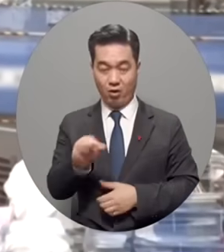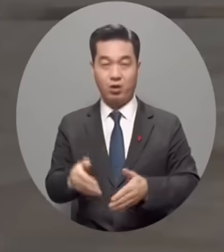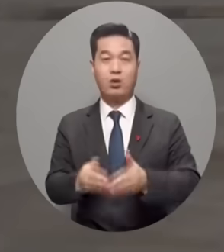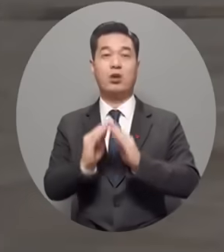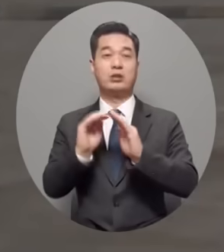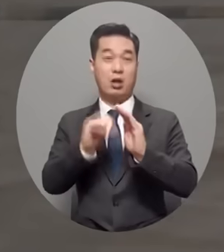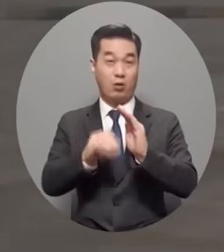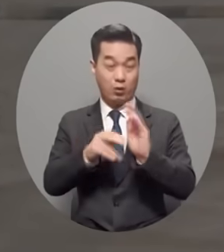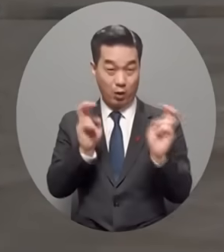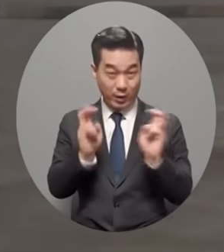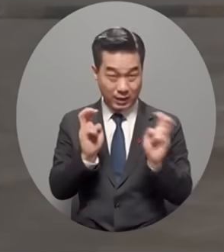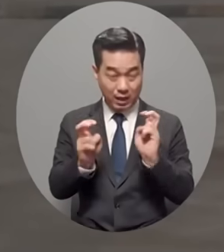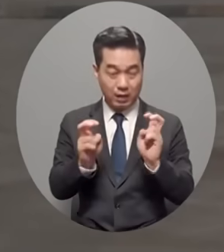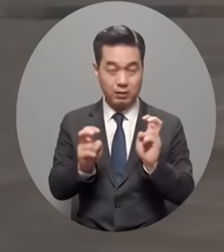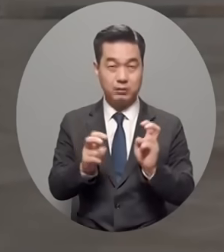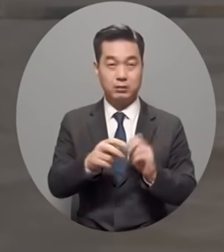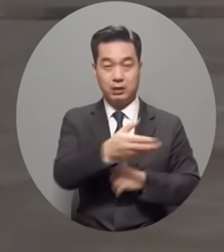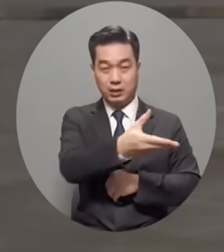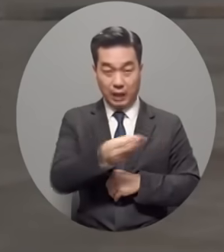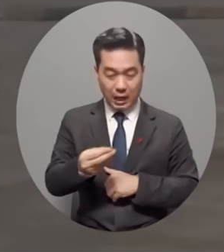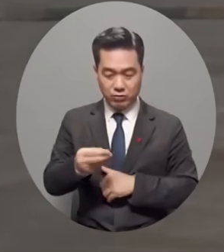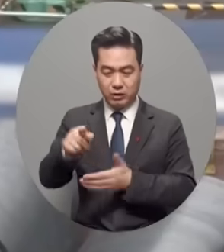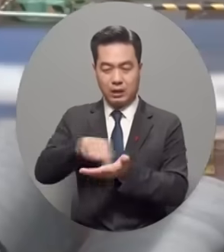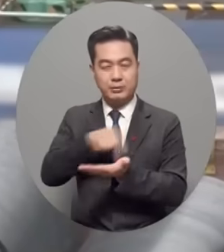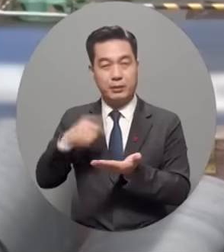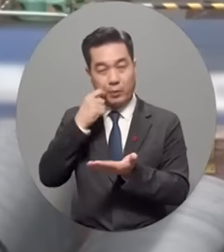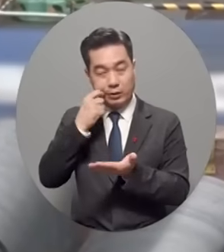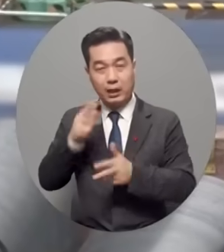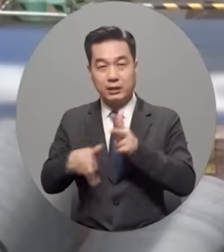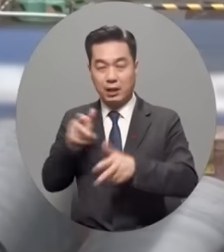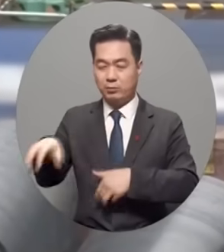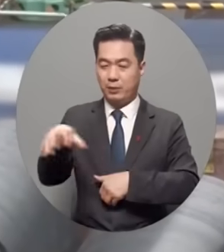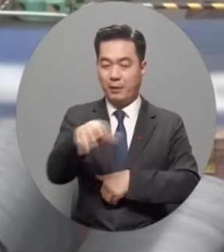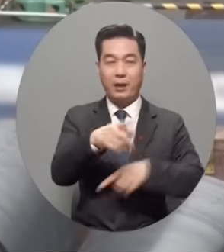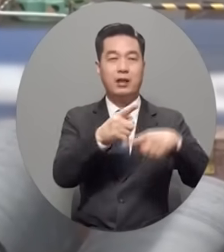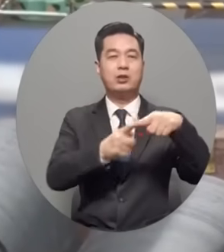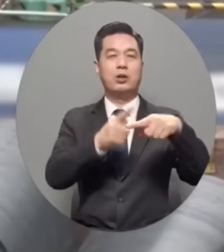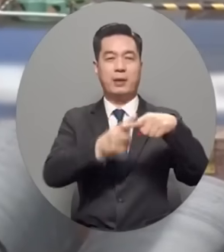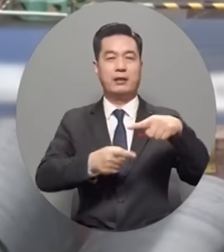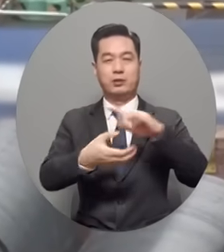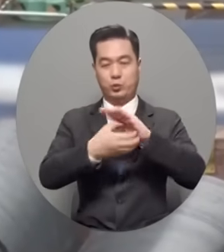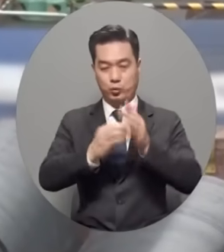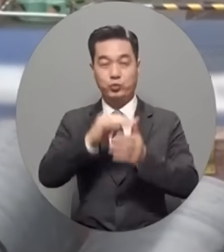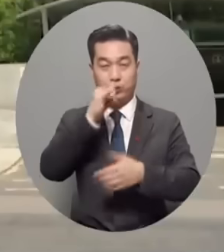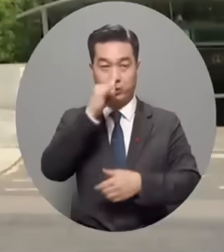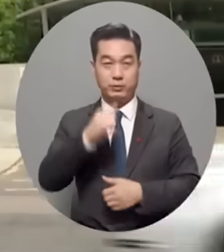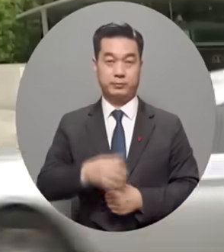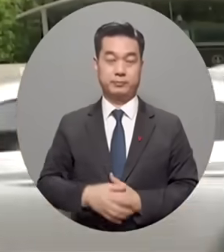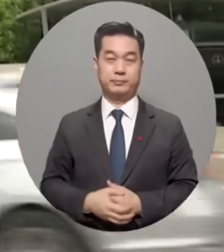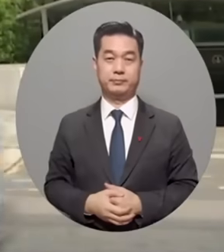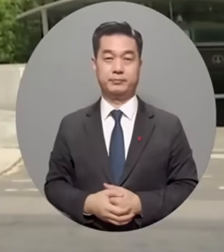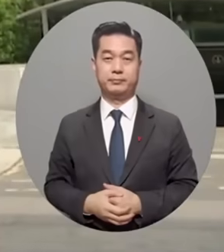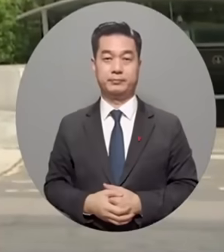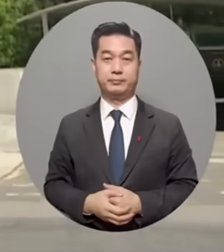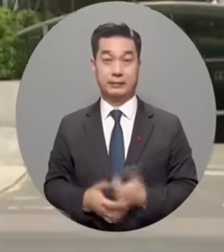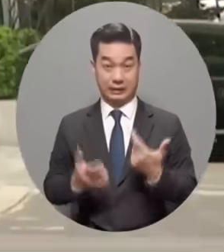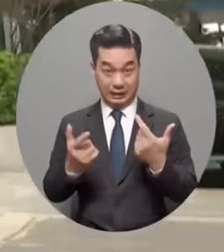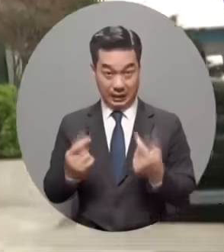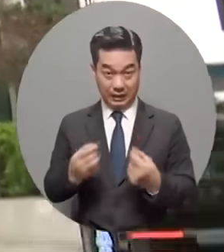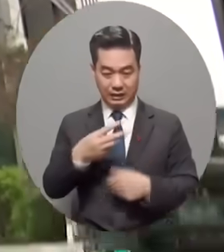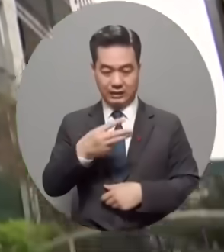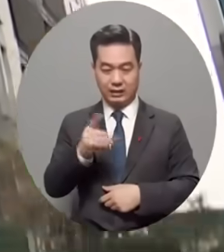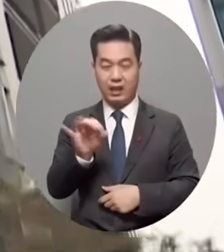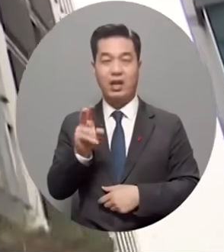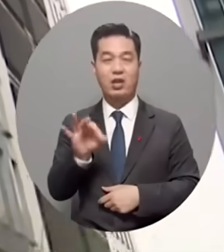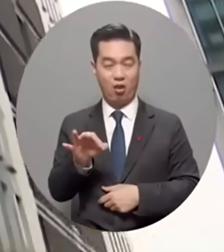못한 채 대출 상환 재원을 확보하지 못한 사업장이 절반에 달하는 것으로 추정하고 있습니다. 이 같은 태영건설의